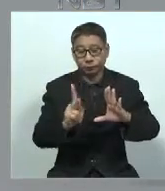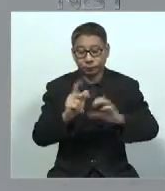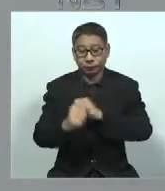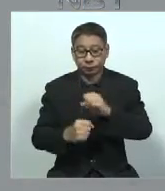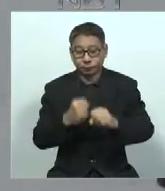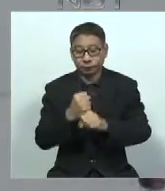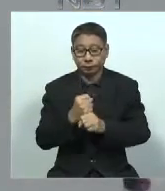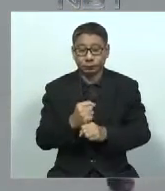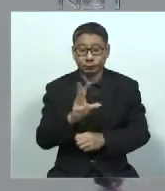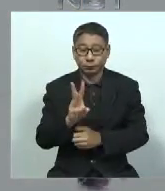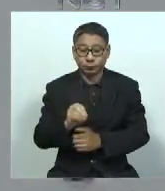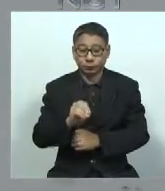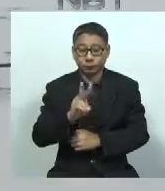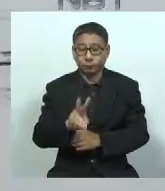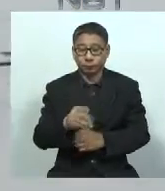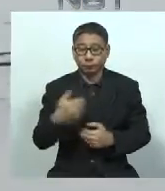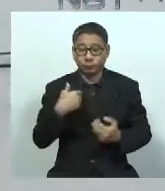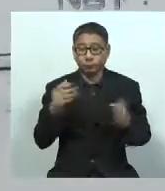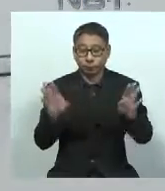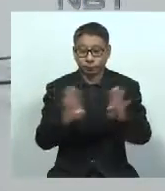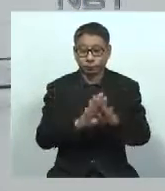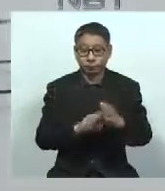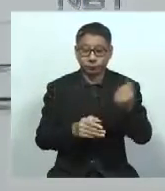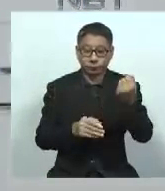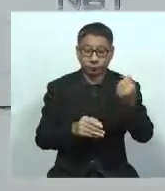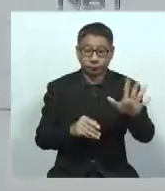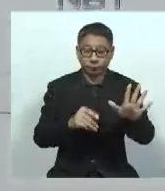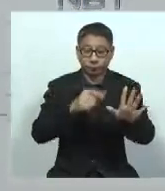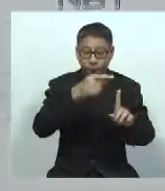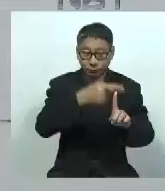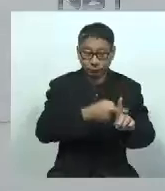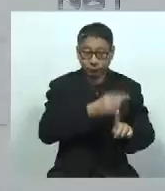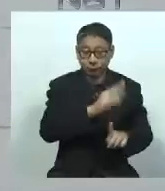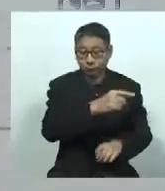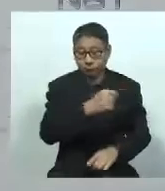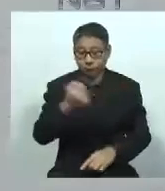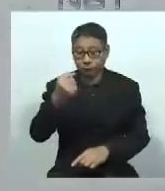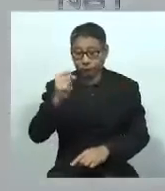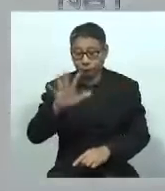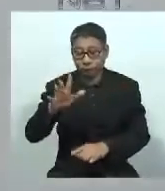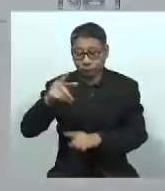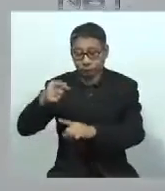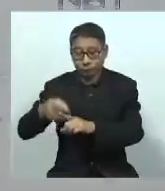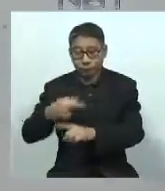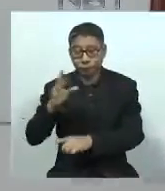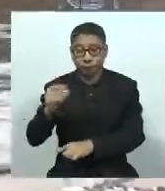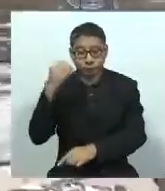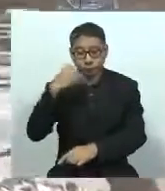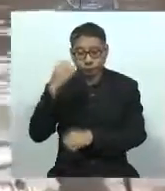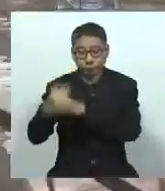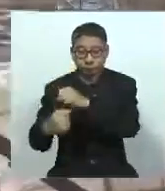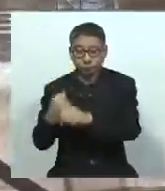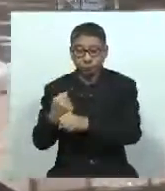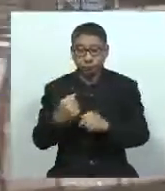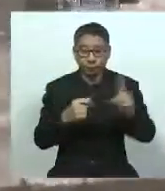ำปี2562ครับจะปิดระหว่างวันที่15มิถุนายนถึง15สิงหาคมของทุกปีและ